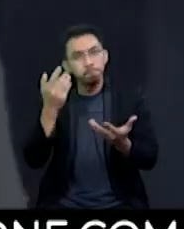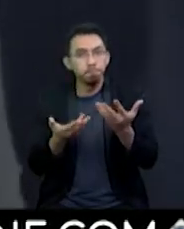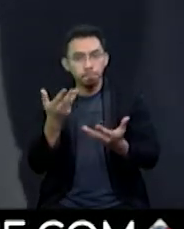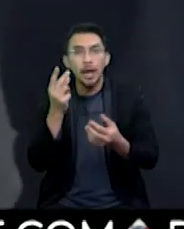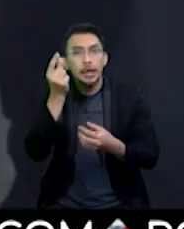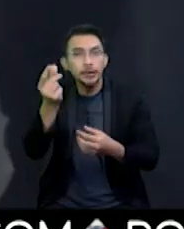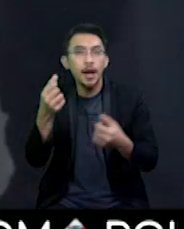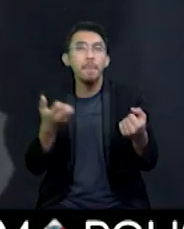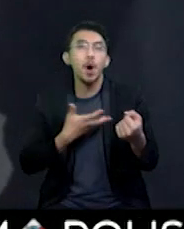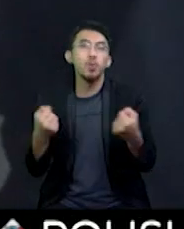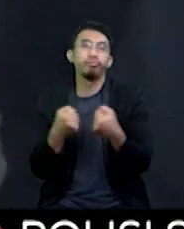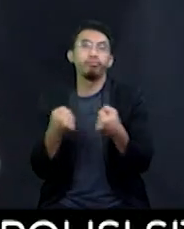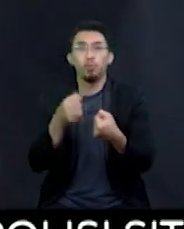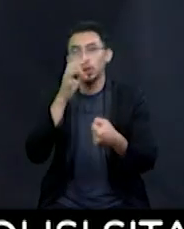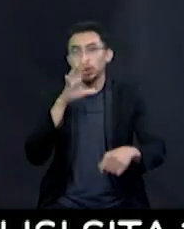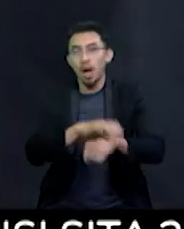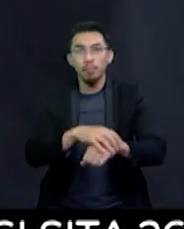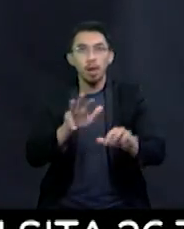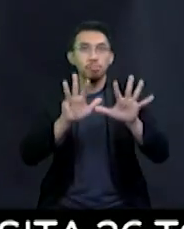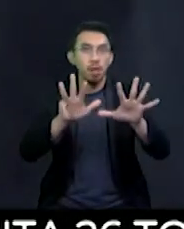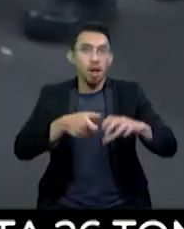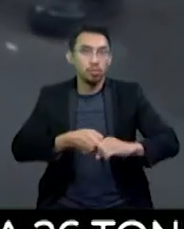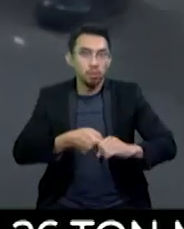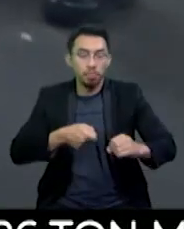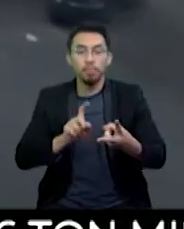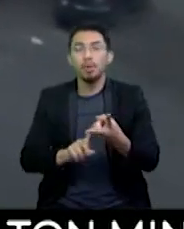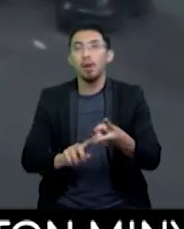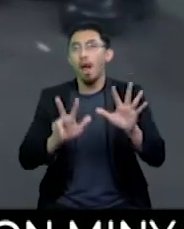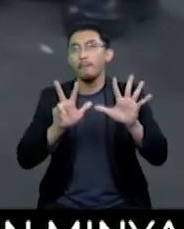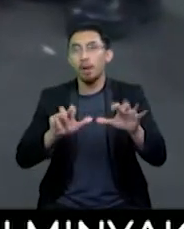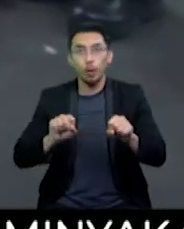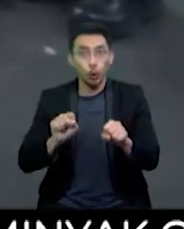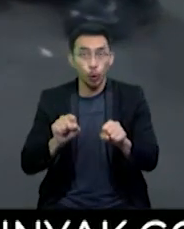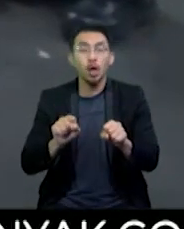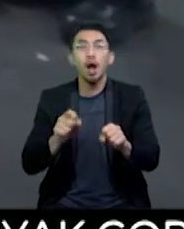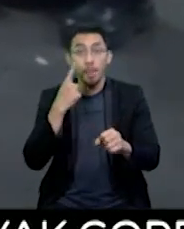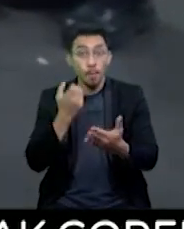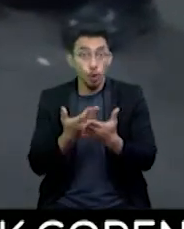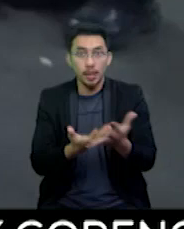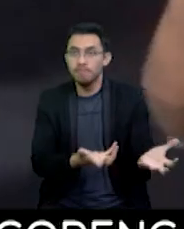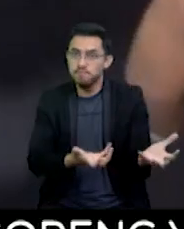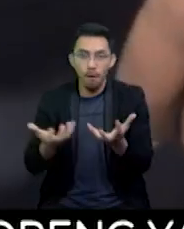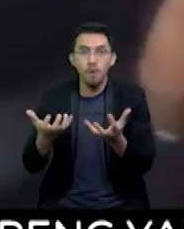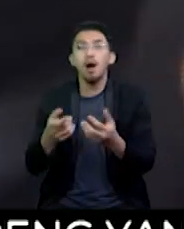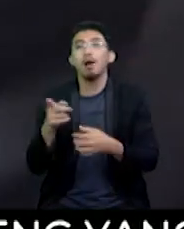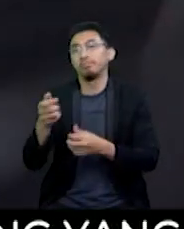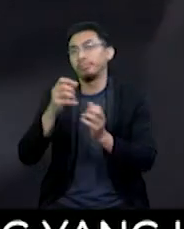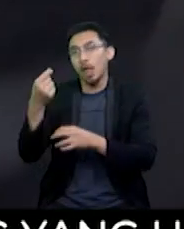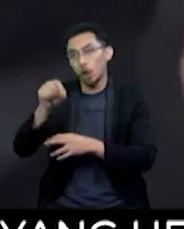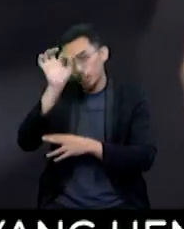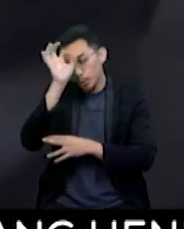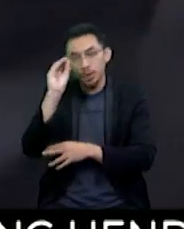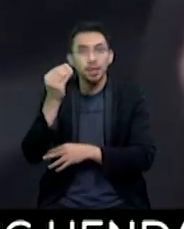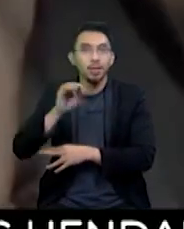sembilan senjata tajam dan delapan sepeda motor bersama barang bukti puluhan pelaku digelandang ke mapolres Metro Jakarta Timur